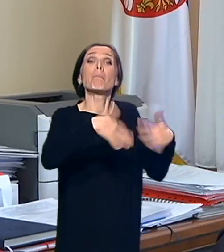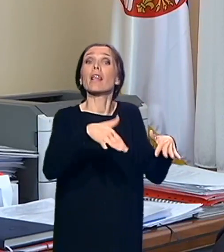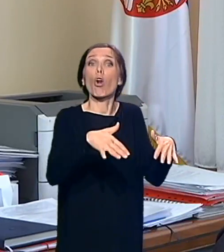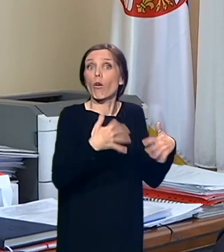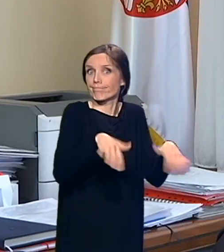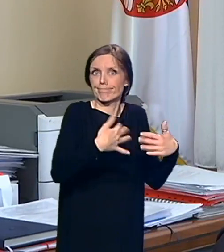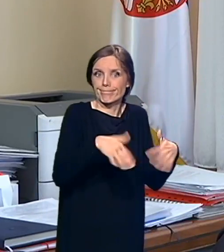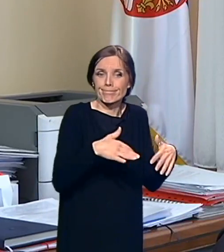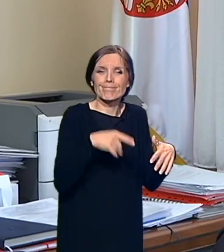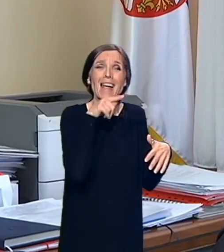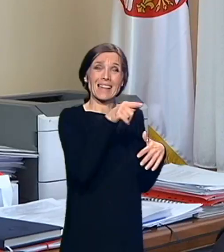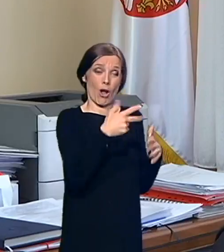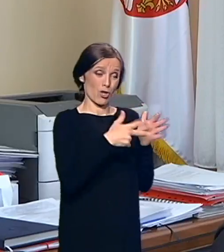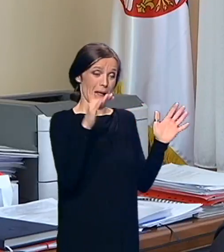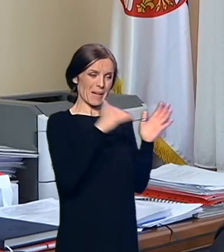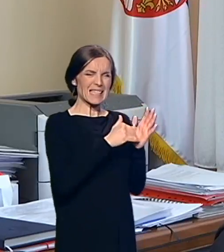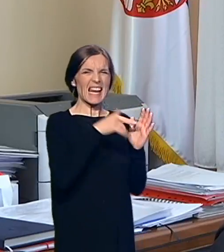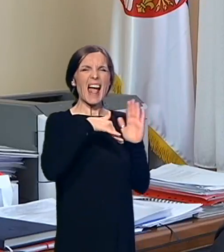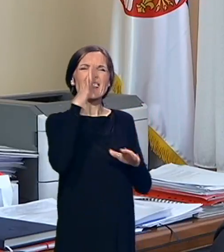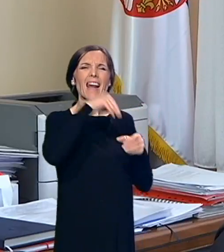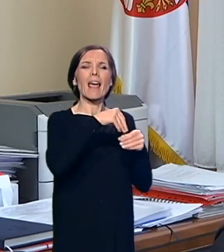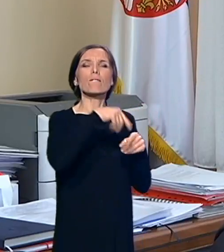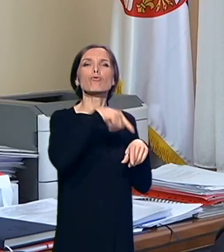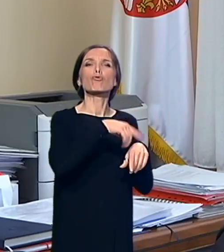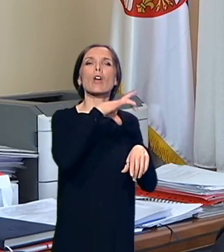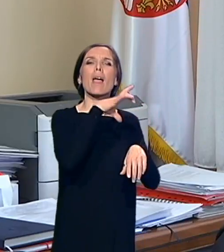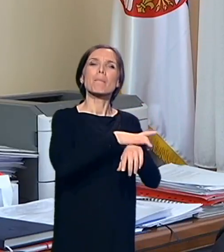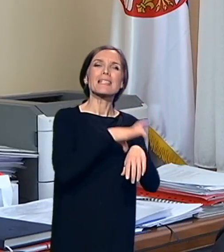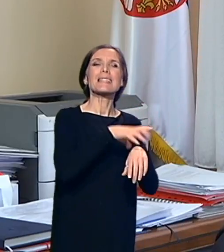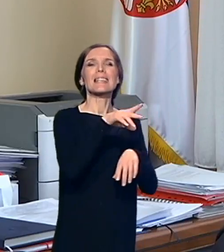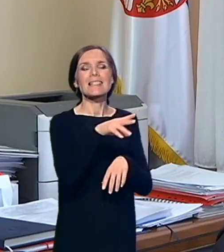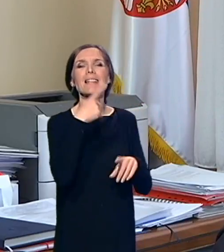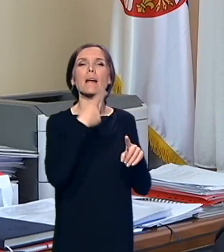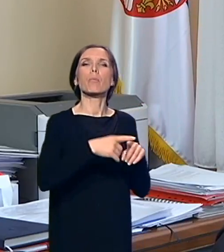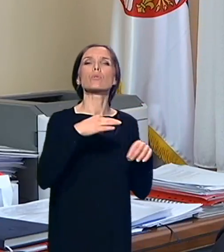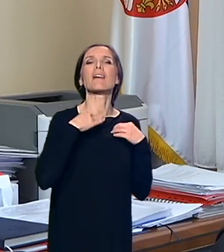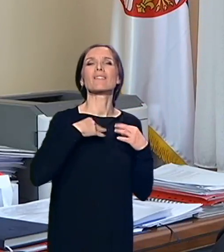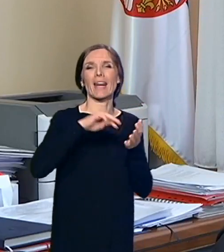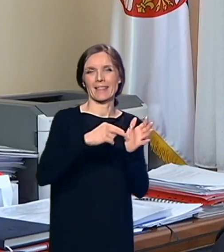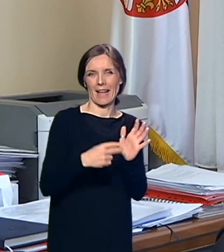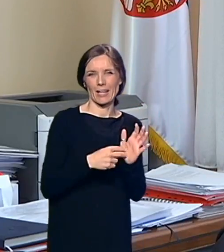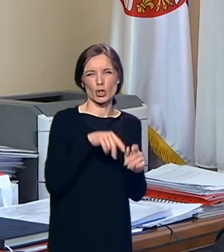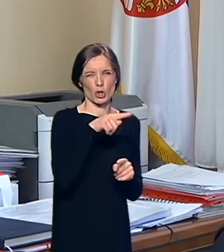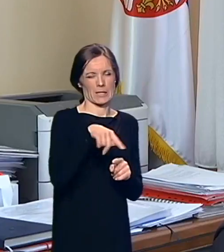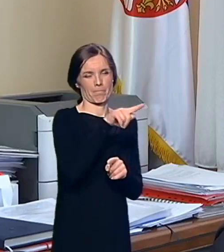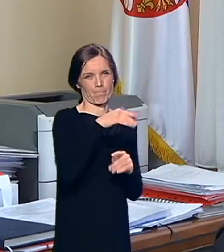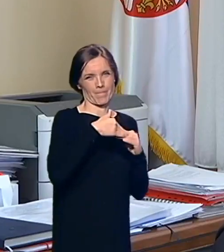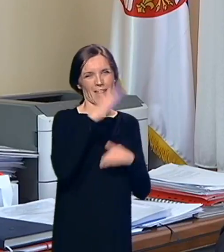su bili zdravstveni tehničari i bile su medicinske sestre. To je dominantan, da kažemo,